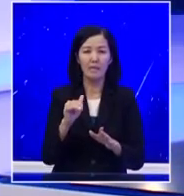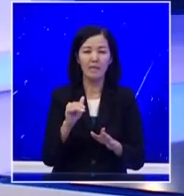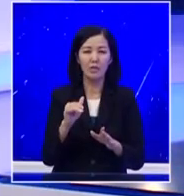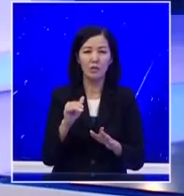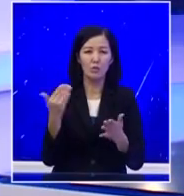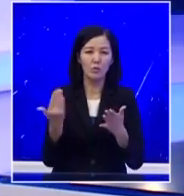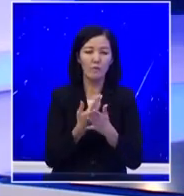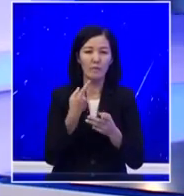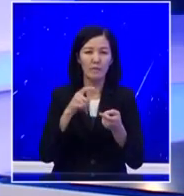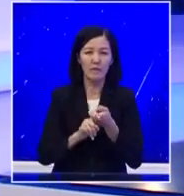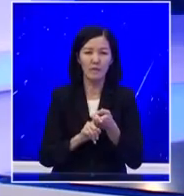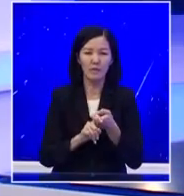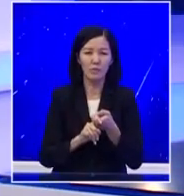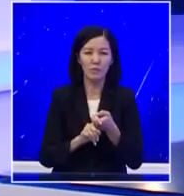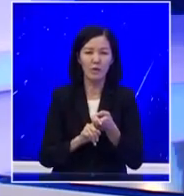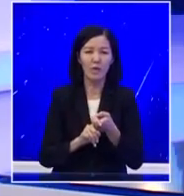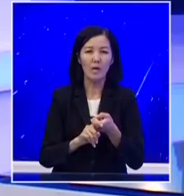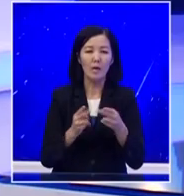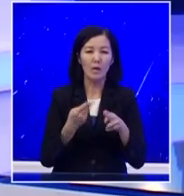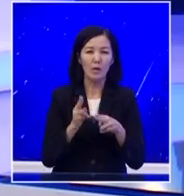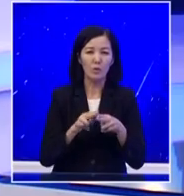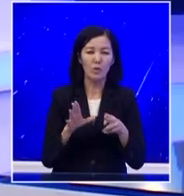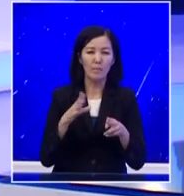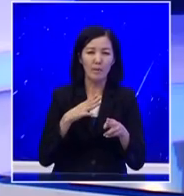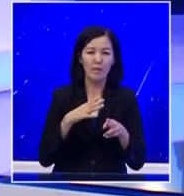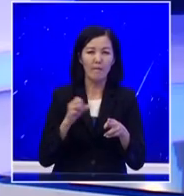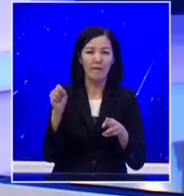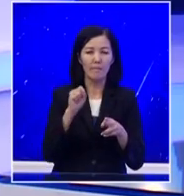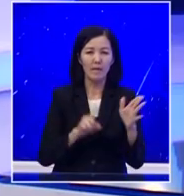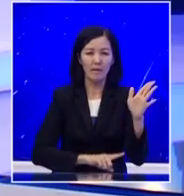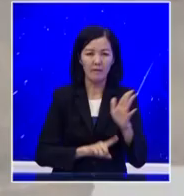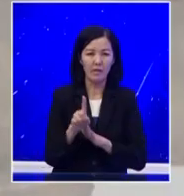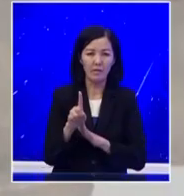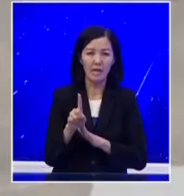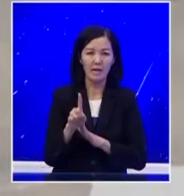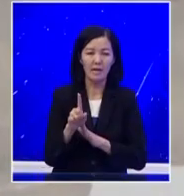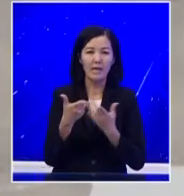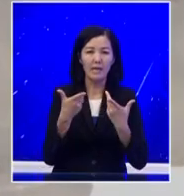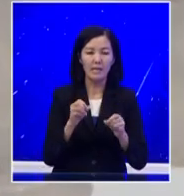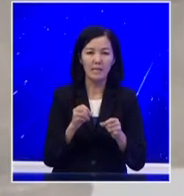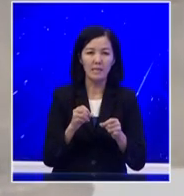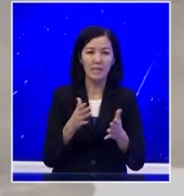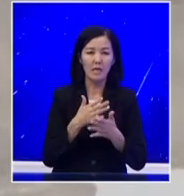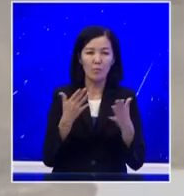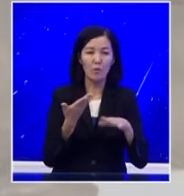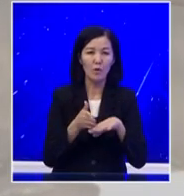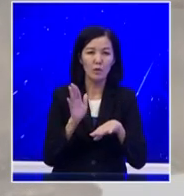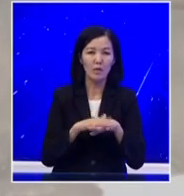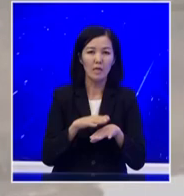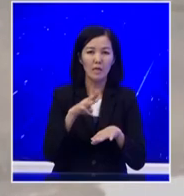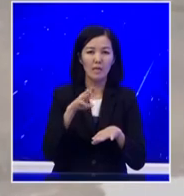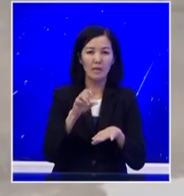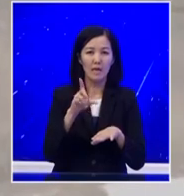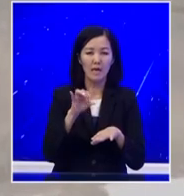примерно столько же сколько появилось на пике эпидемии в в апреле среди штатов где обстановка наиболее сложная техас